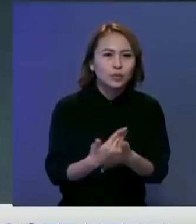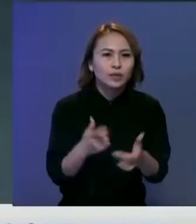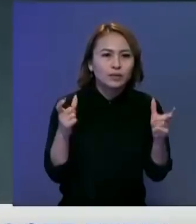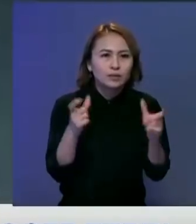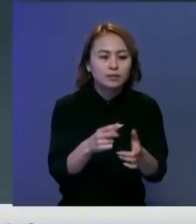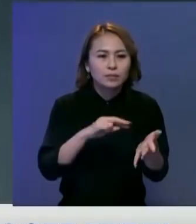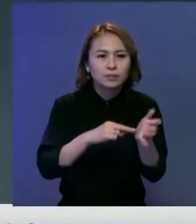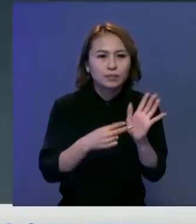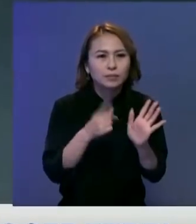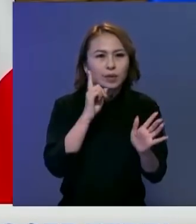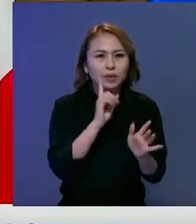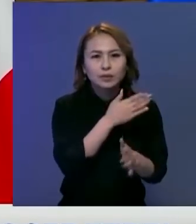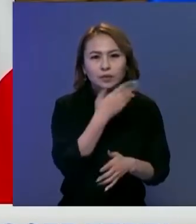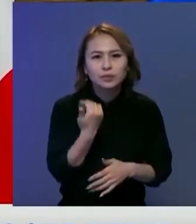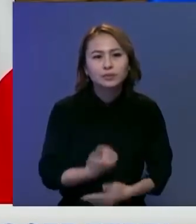еңізуге асықпайды.